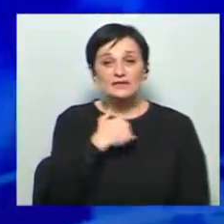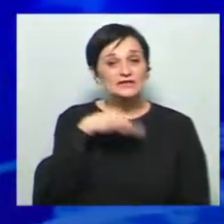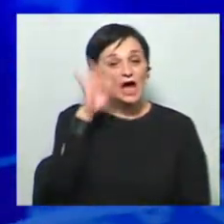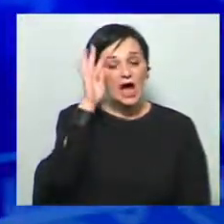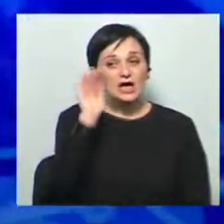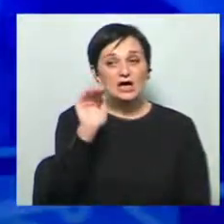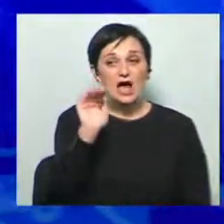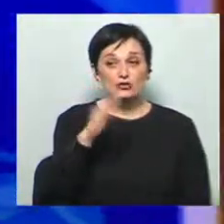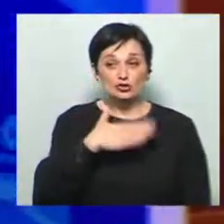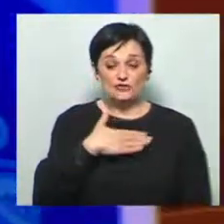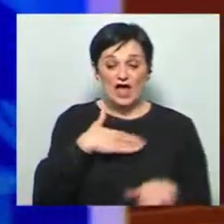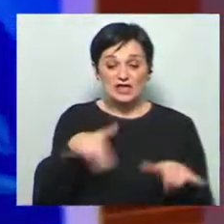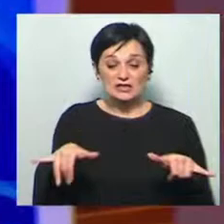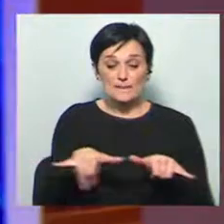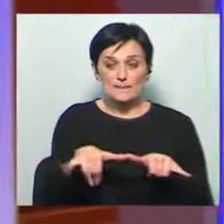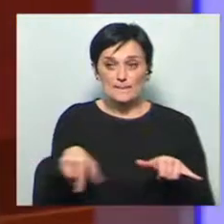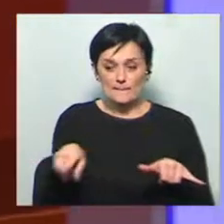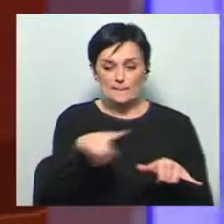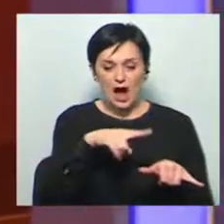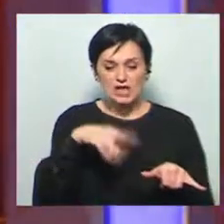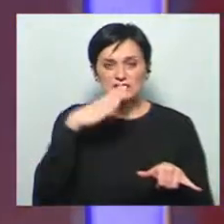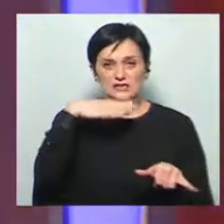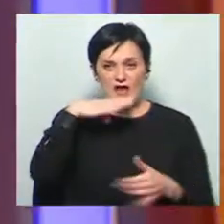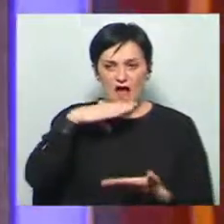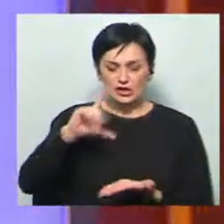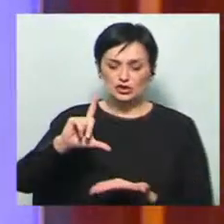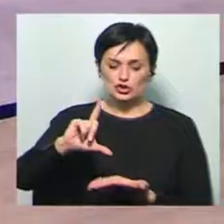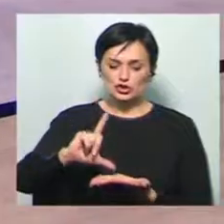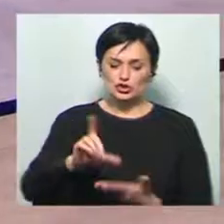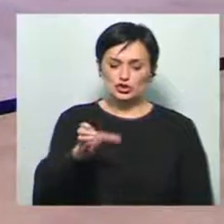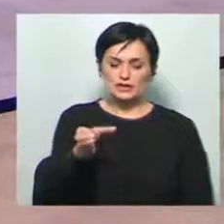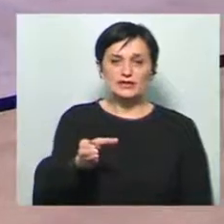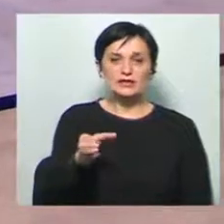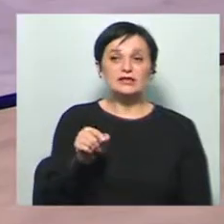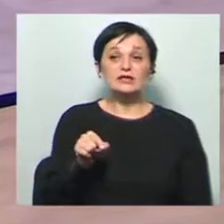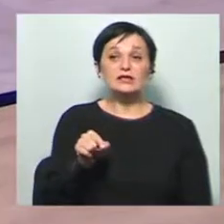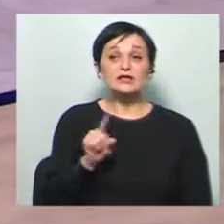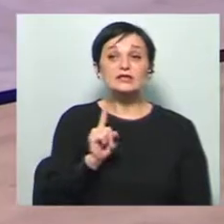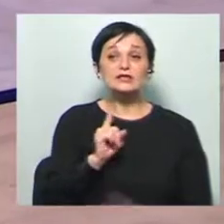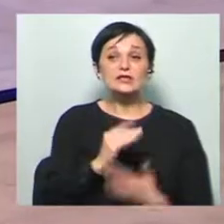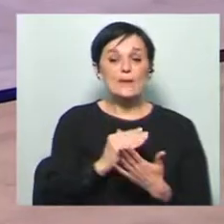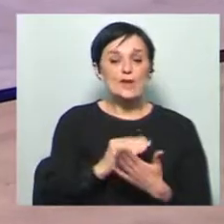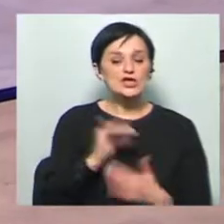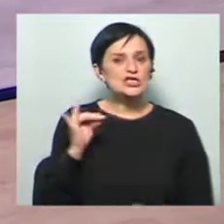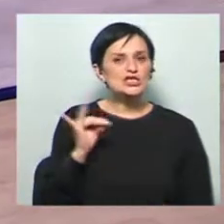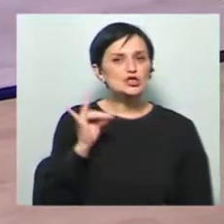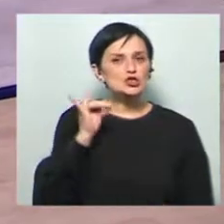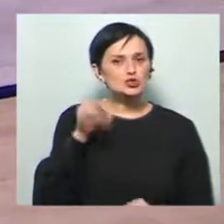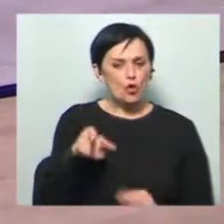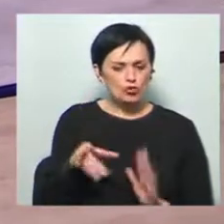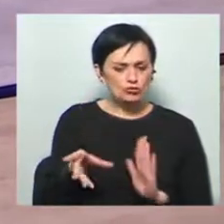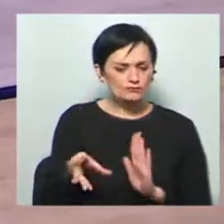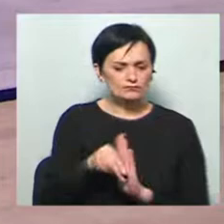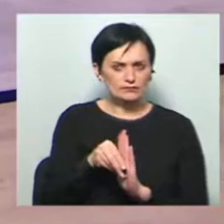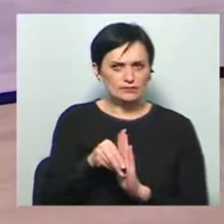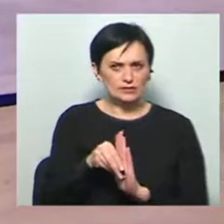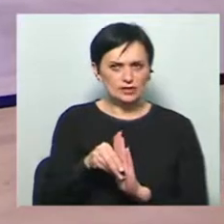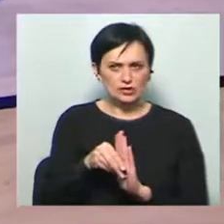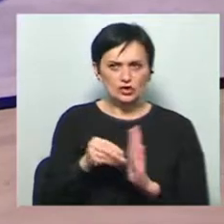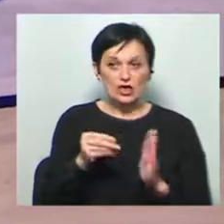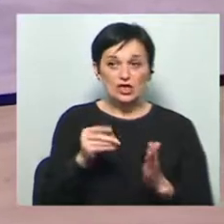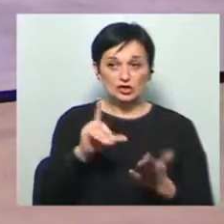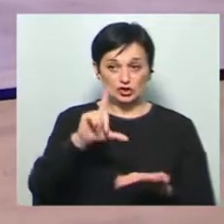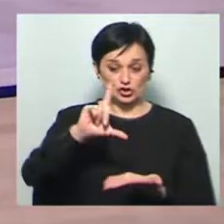გაგახსენოთ. ჩვენთან მაგიდაზე ყოველთვის დგას ჭიქით წყალი. ეს არის ამ გადაცემის ისტორიის განუყოფელი ნაწილი. გამჭვირვალე